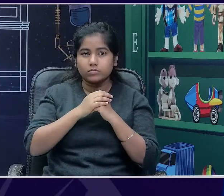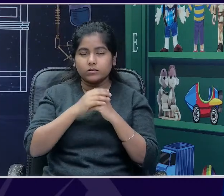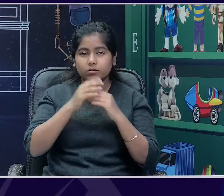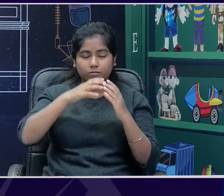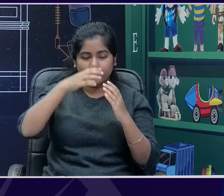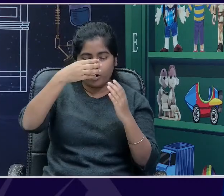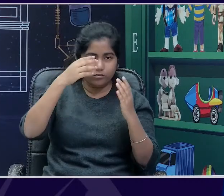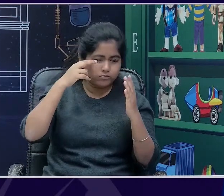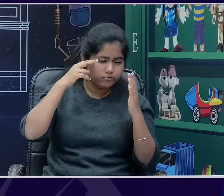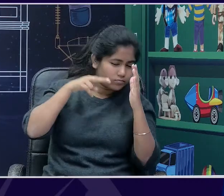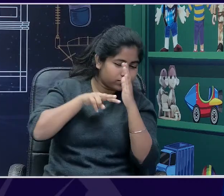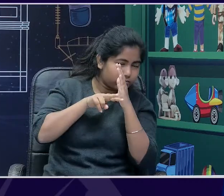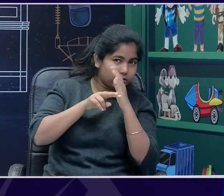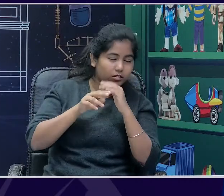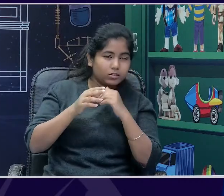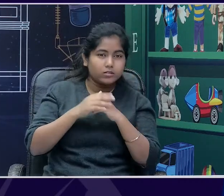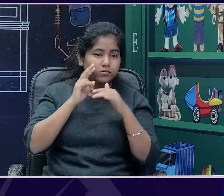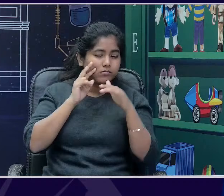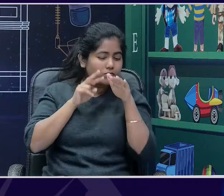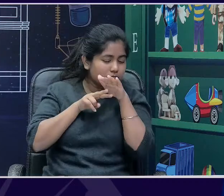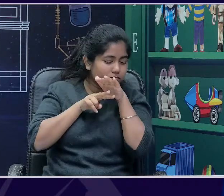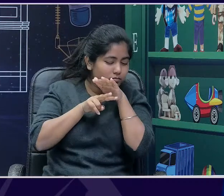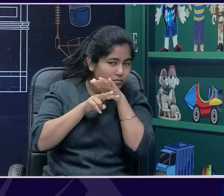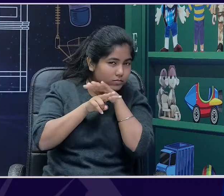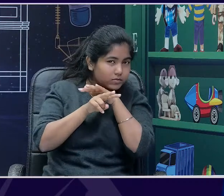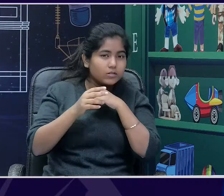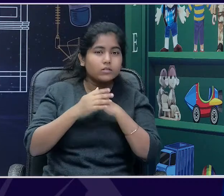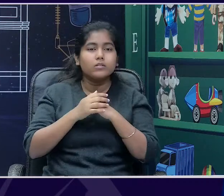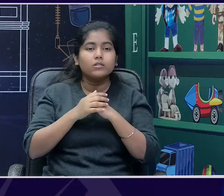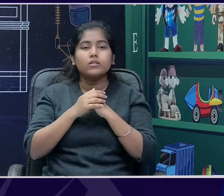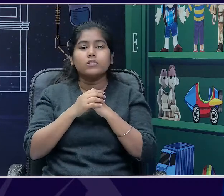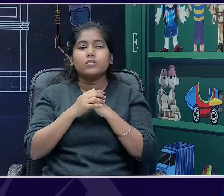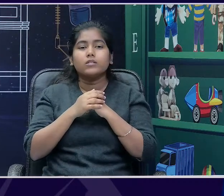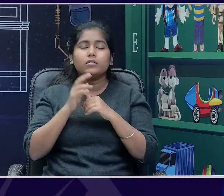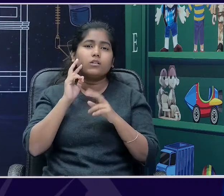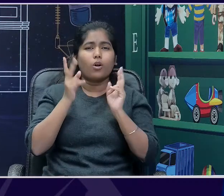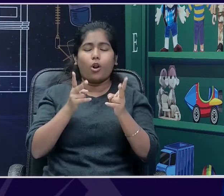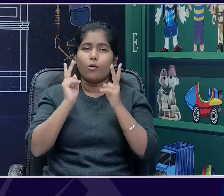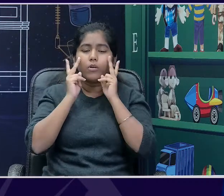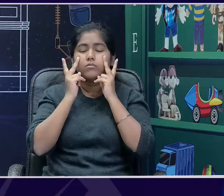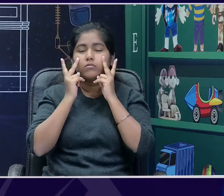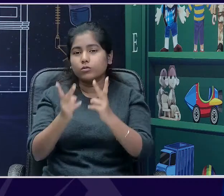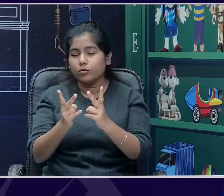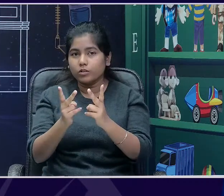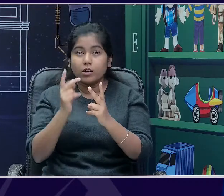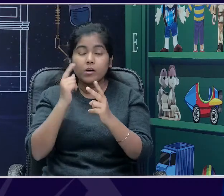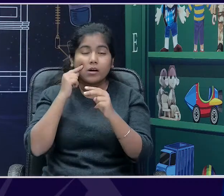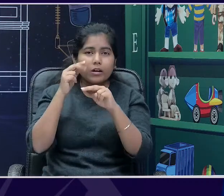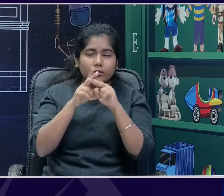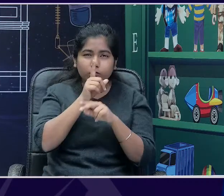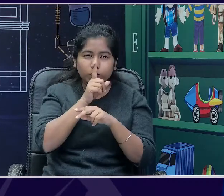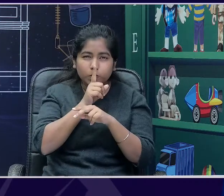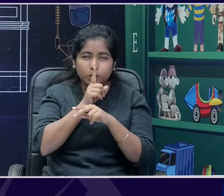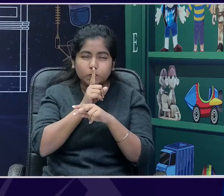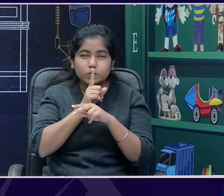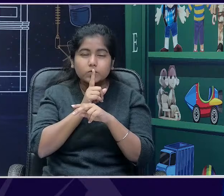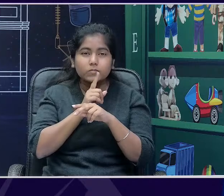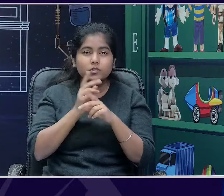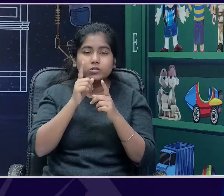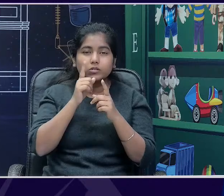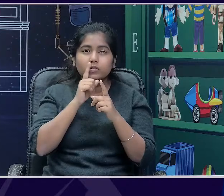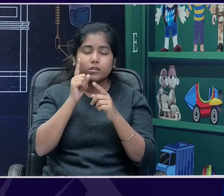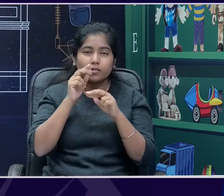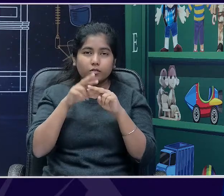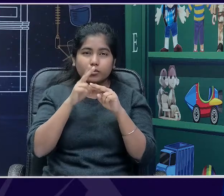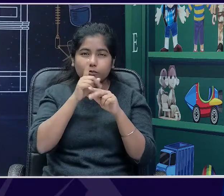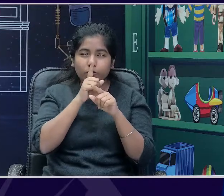Okay. Means मैं out of the league if normal is looking. But if I, with a jerk or the